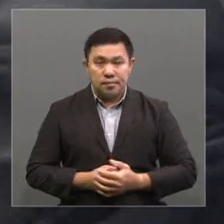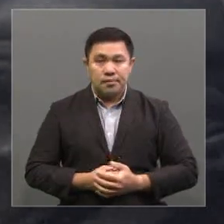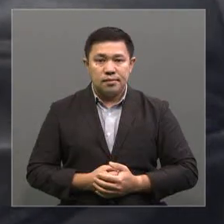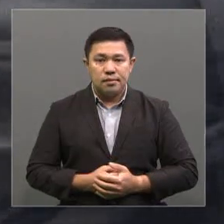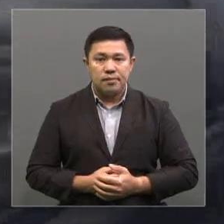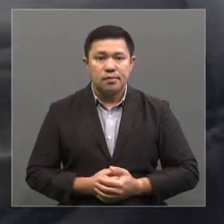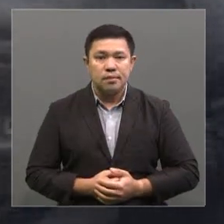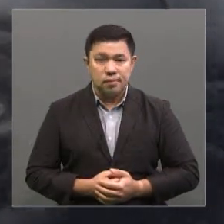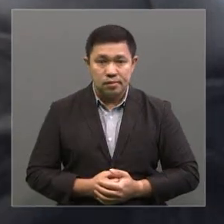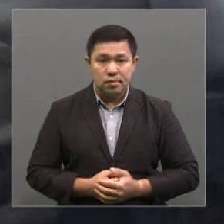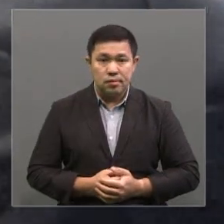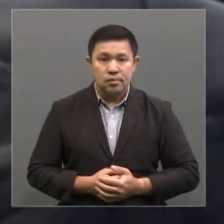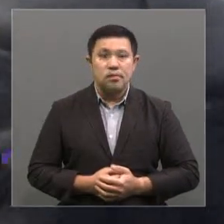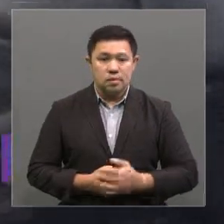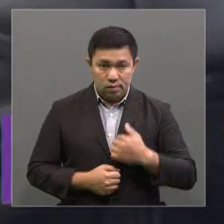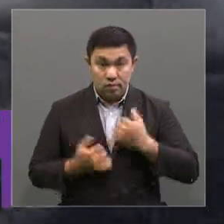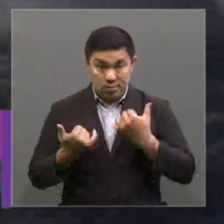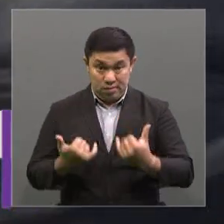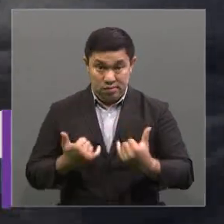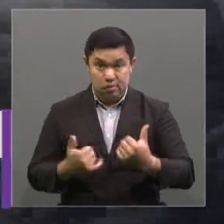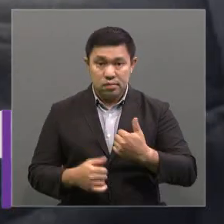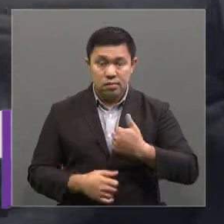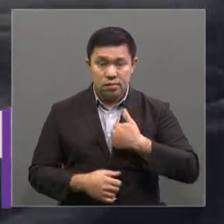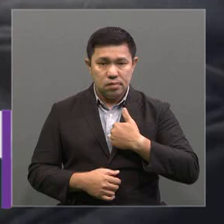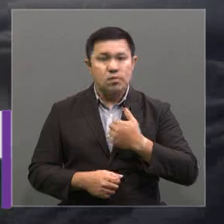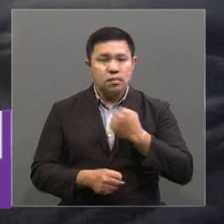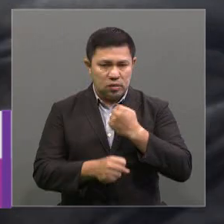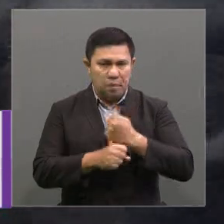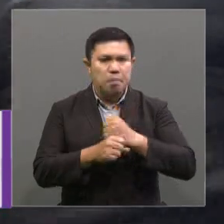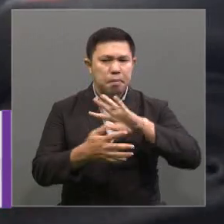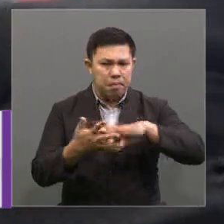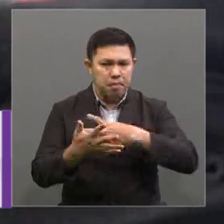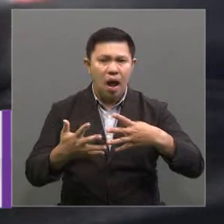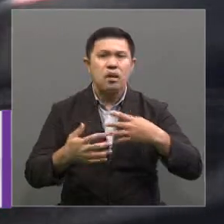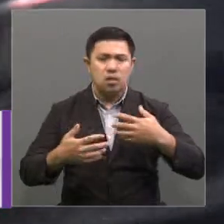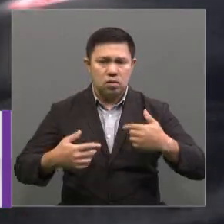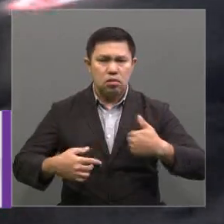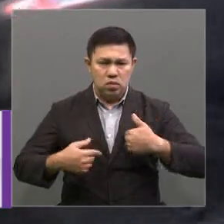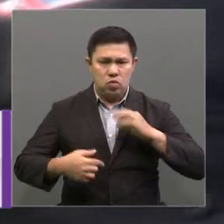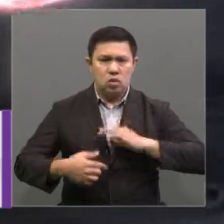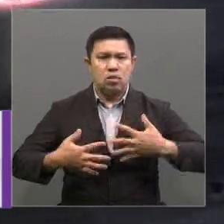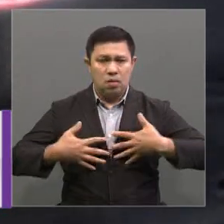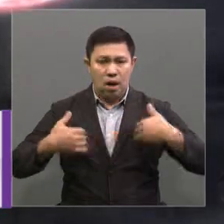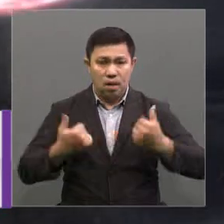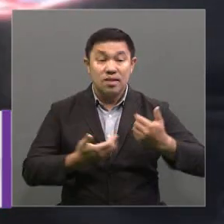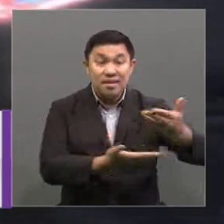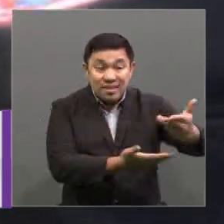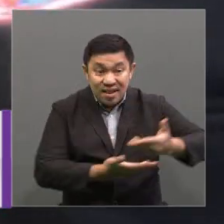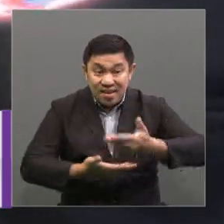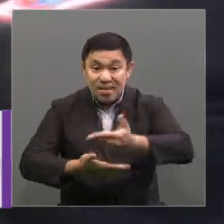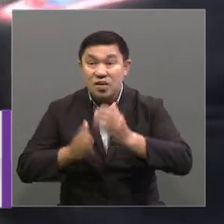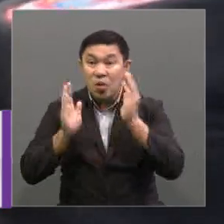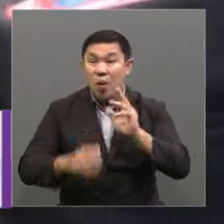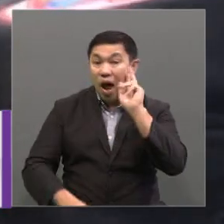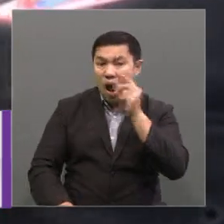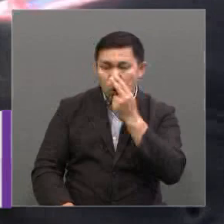ผมว่าจริงๆแล้วเนี่ยเรามีการทำอยู่แล้วนะครับเรามีความให้ความสบายใจกับนักท่องเที่ยวอยู่แล้วนะครับแต่วันนี้ที่เราเชิญที่เราส่งสมาให้เห็นว่